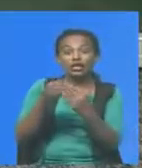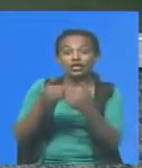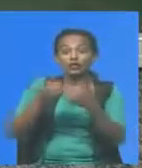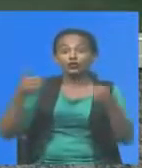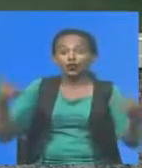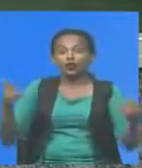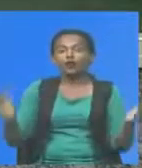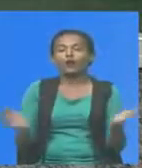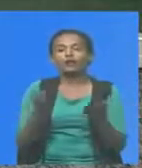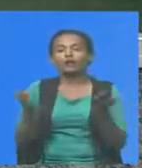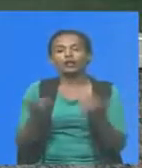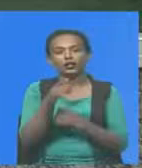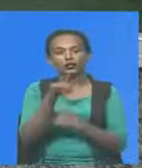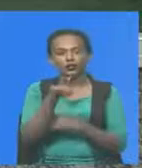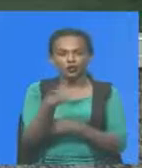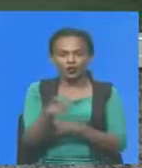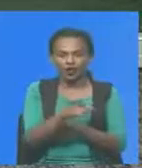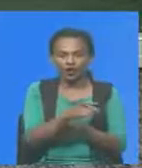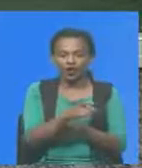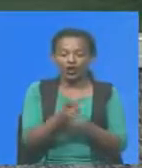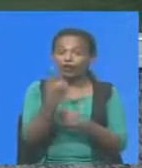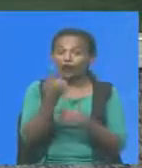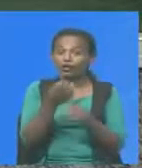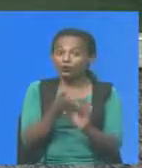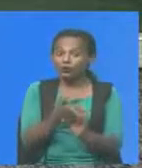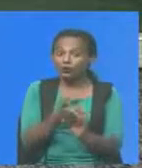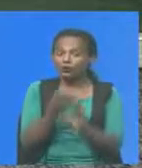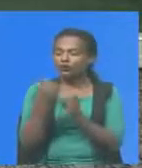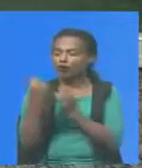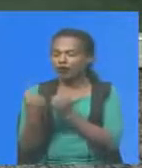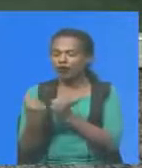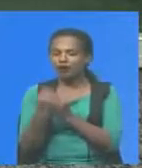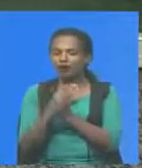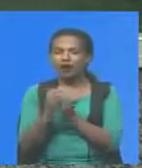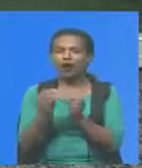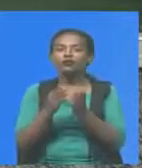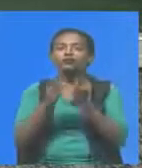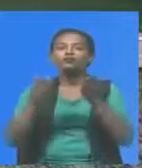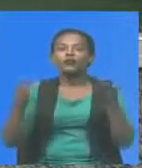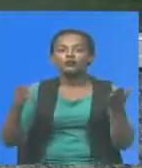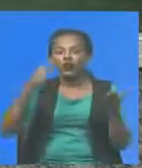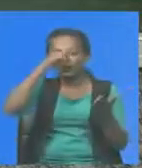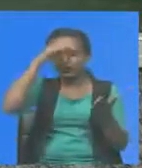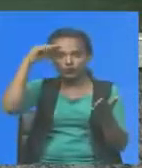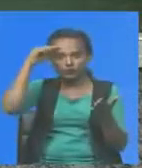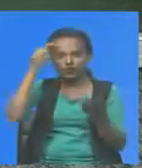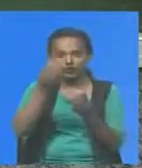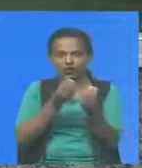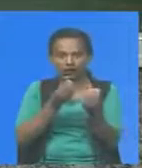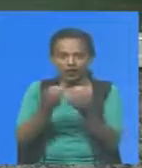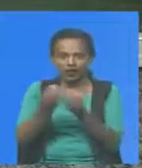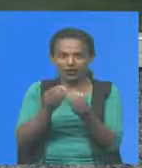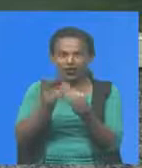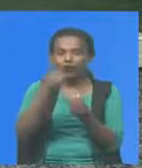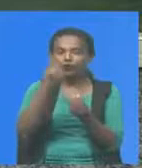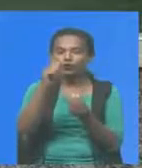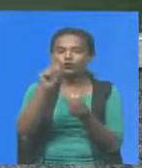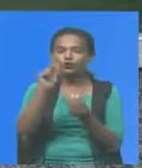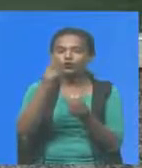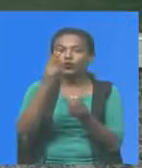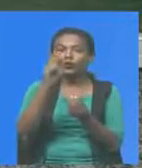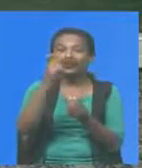ይሆናል። በአንድ በኩል ጠንካራና የተስፋፋ የጥቁር ገበያንና የኮንትሮባንድ ንግድ